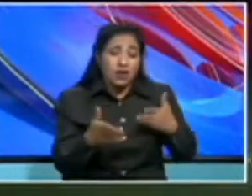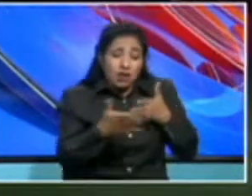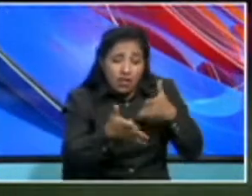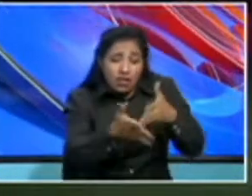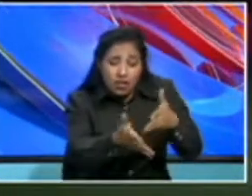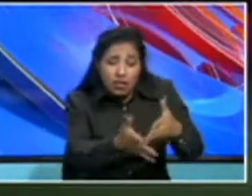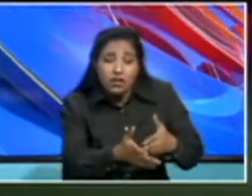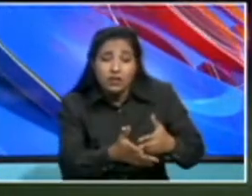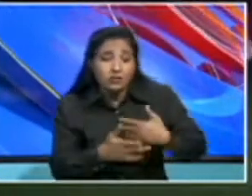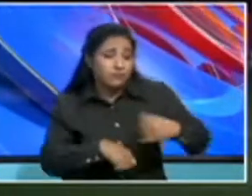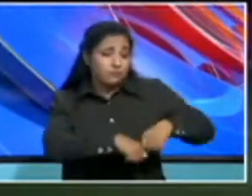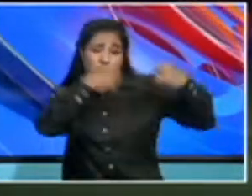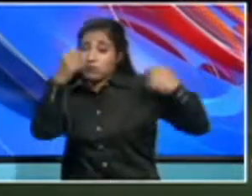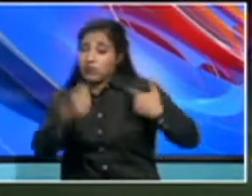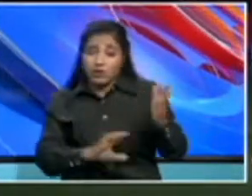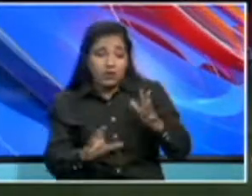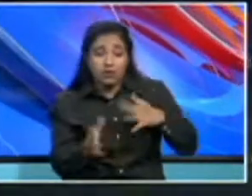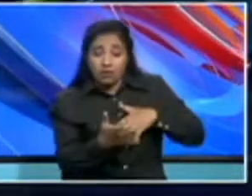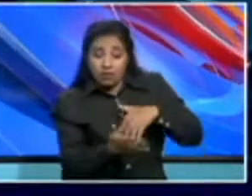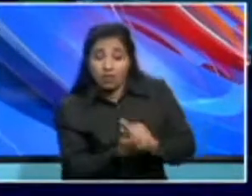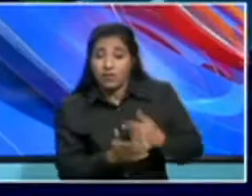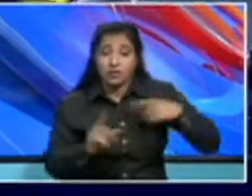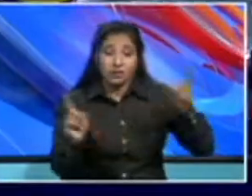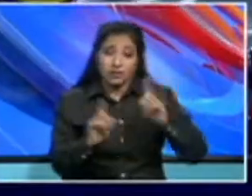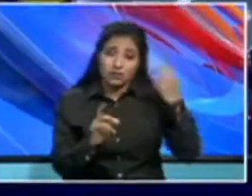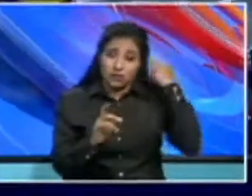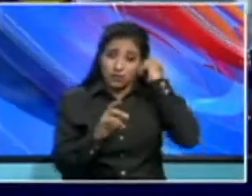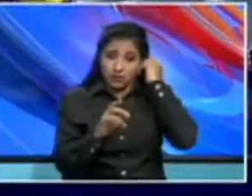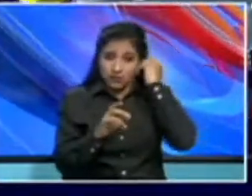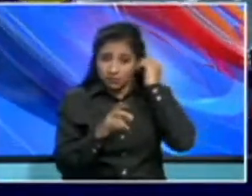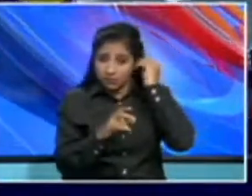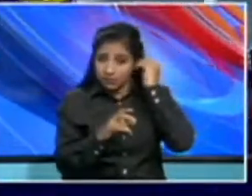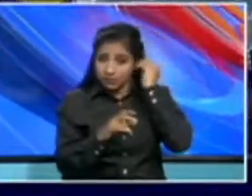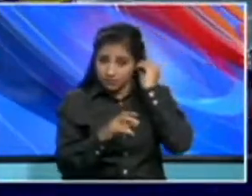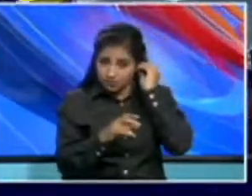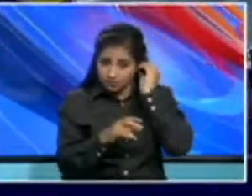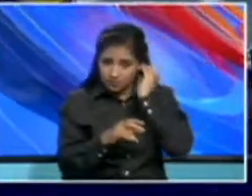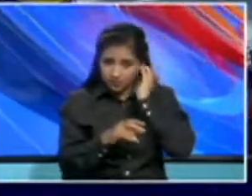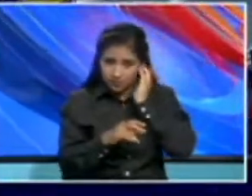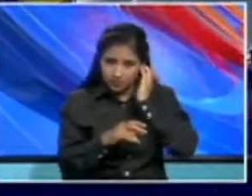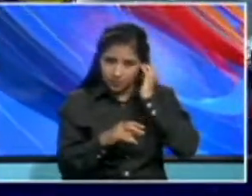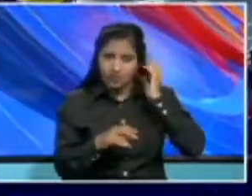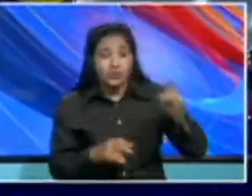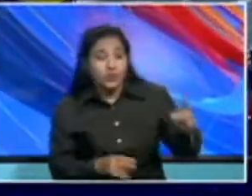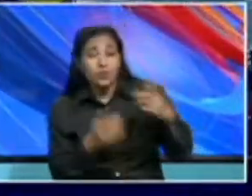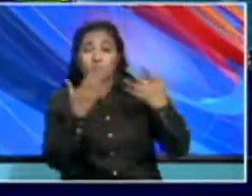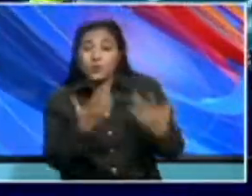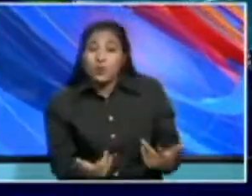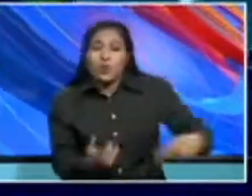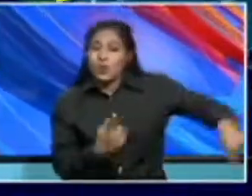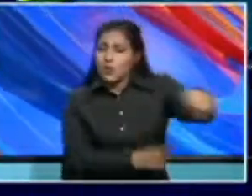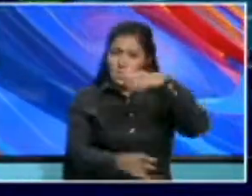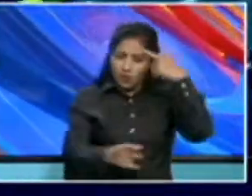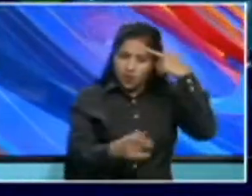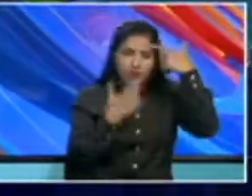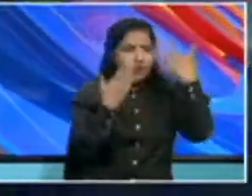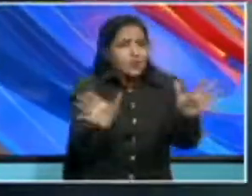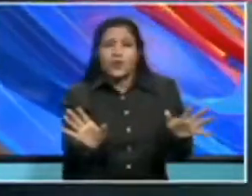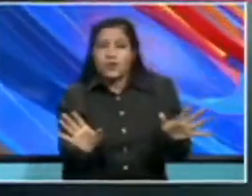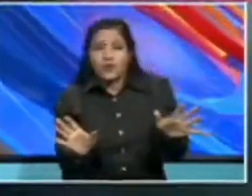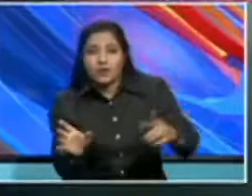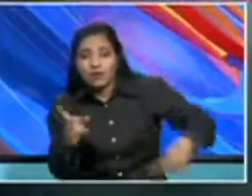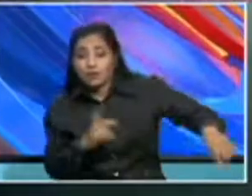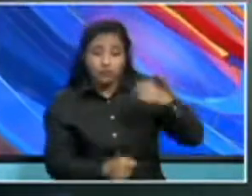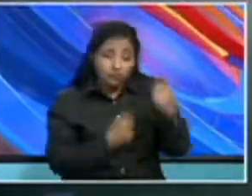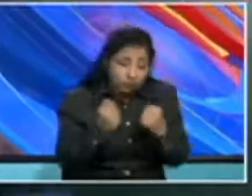ने, तू झुका नहीं, तू क्या है उनको पता नहीं। कश के